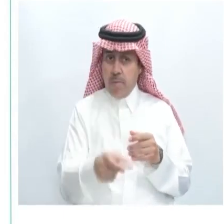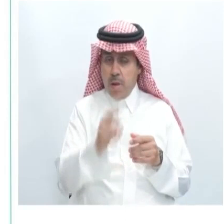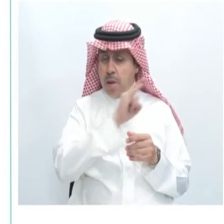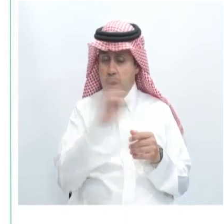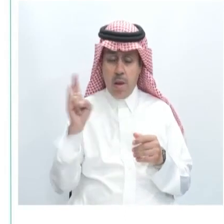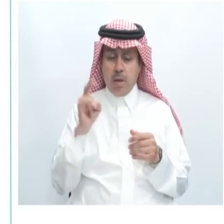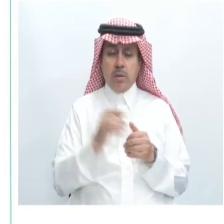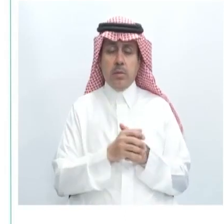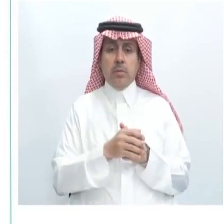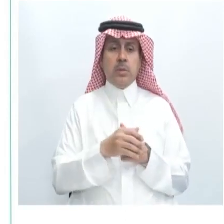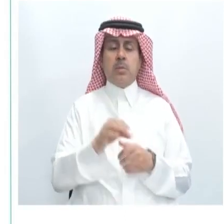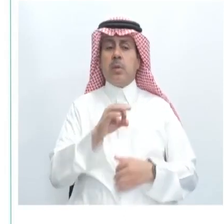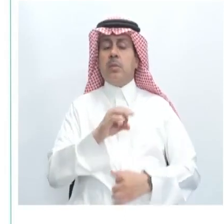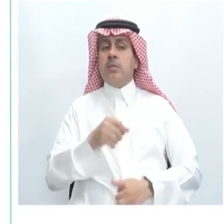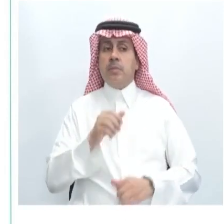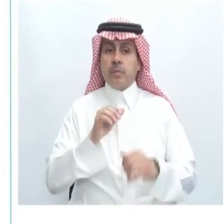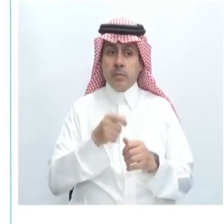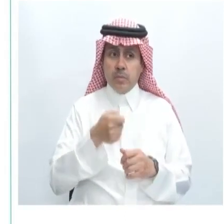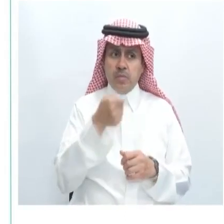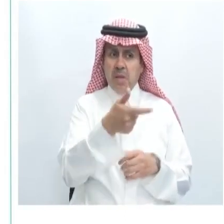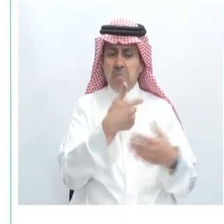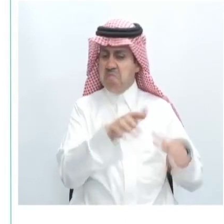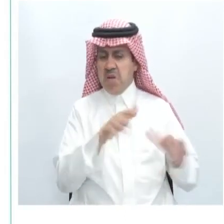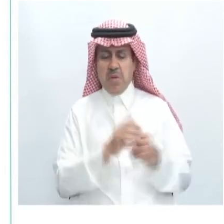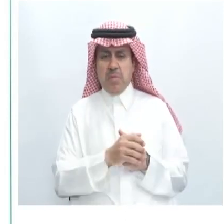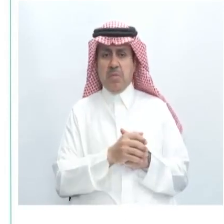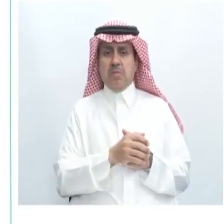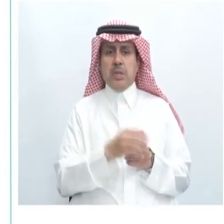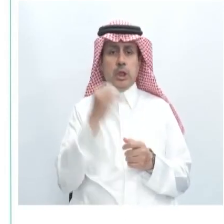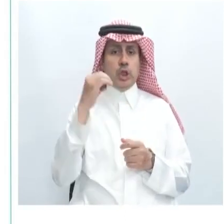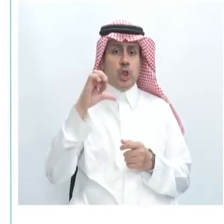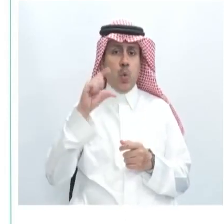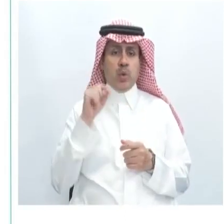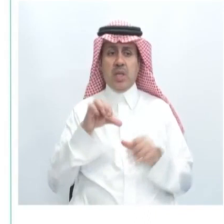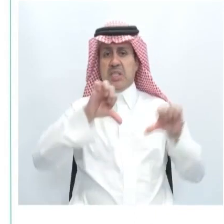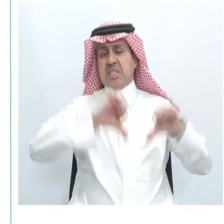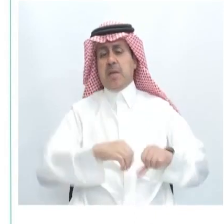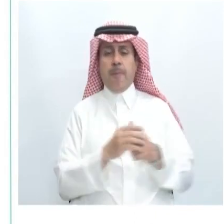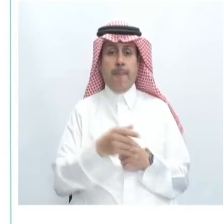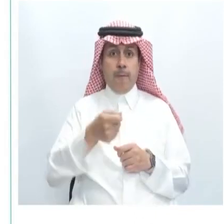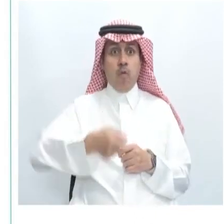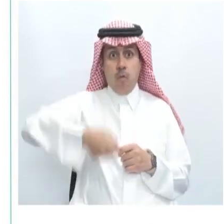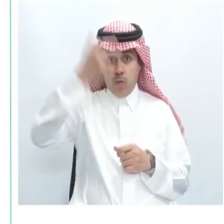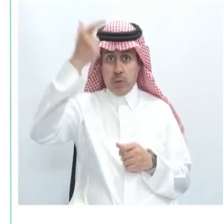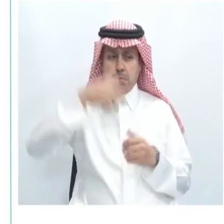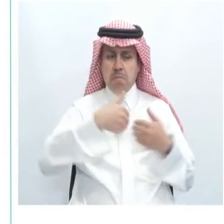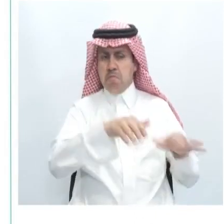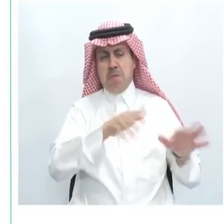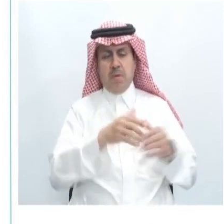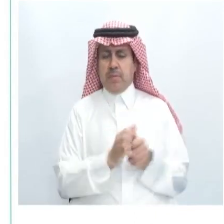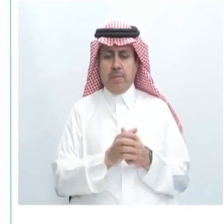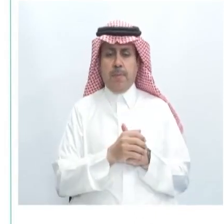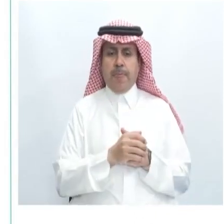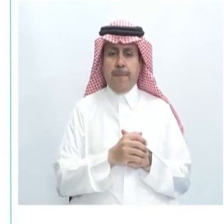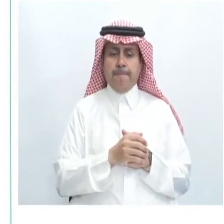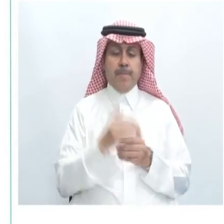بسبب الرغبه او بسبب الجوده الرديئه او قد تكون التكلفه مرتفعه وبالتالي مهما